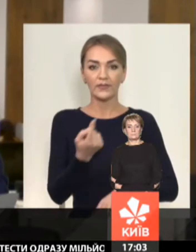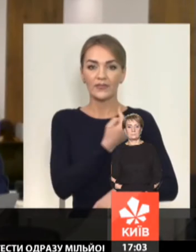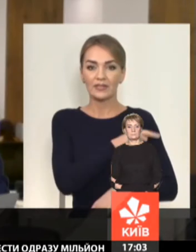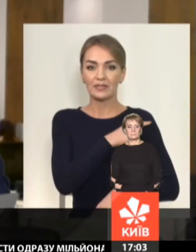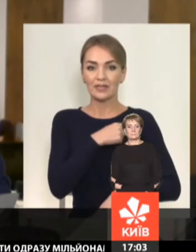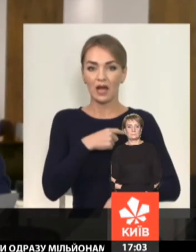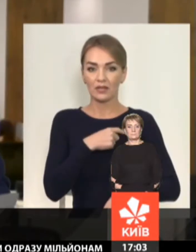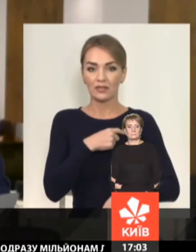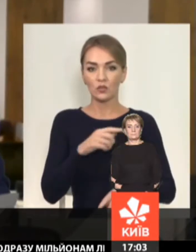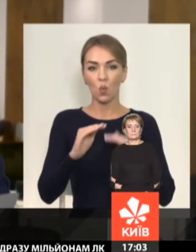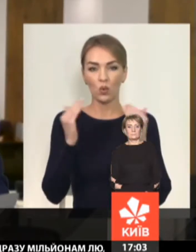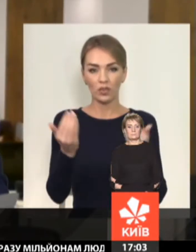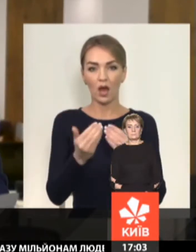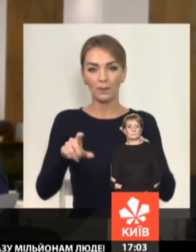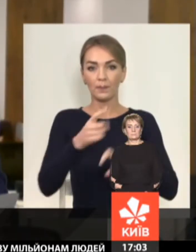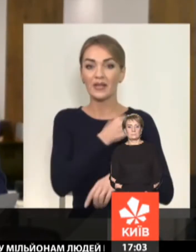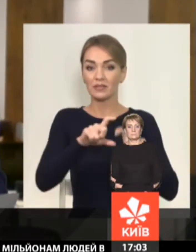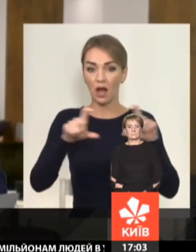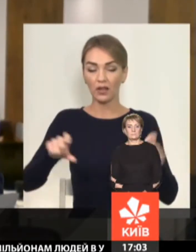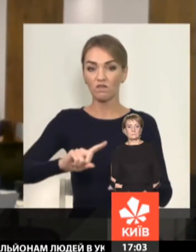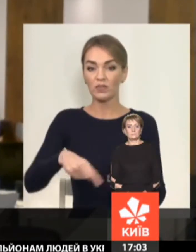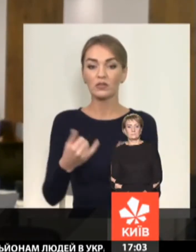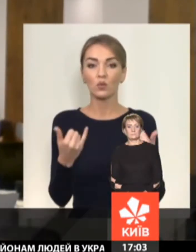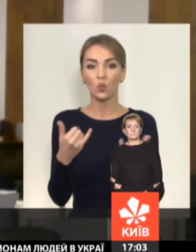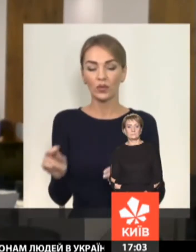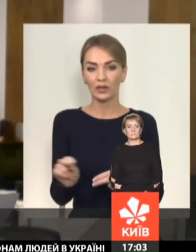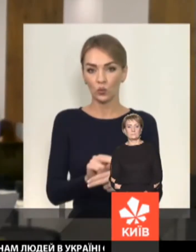стаціонарах медзакладів міста сьогодні лікуються